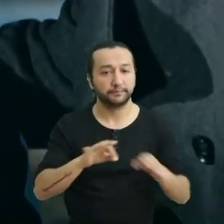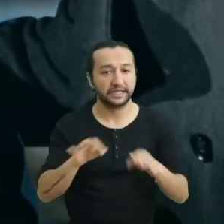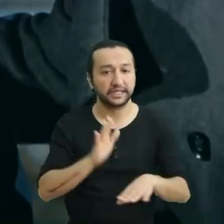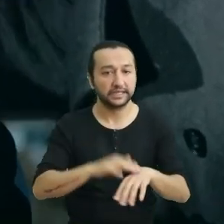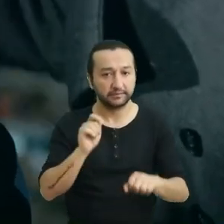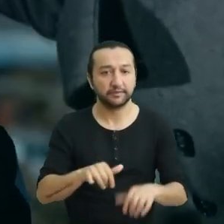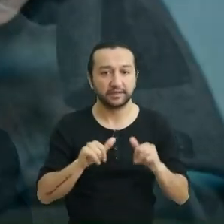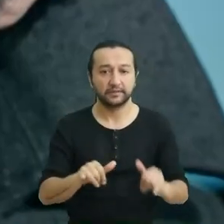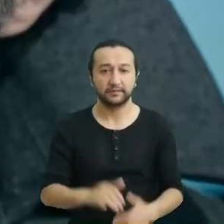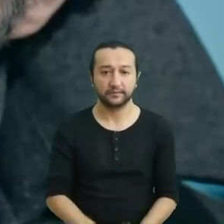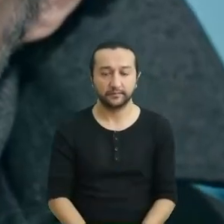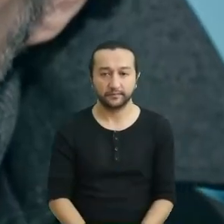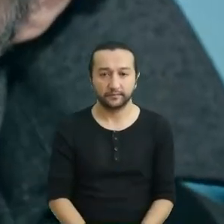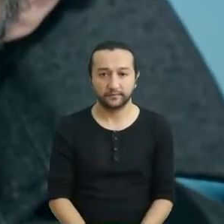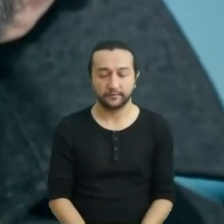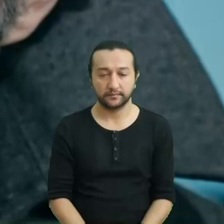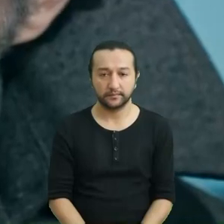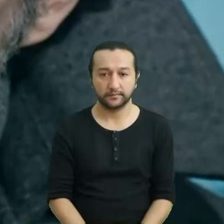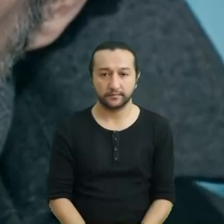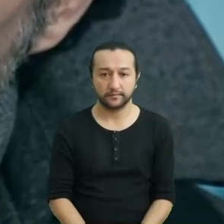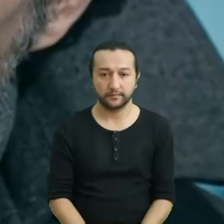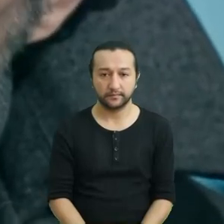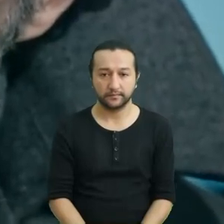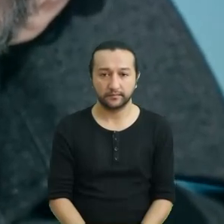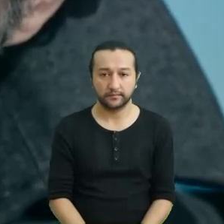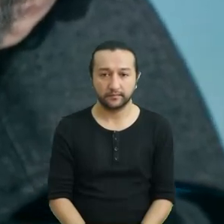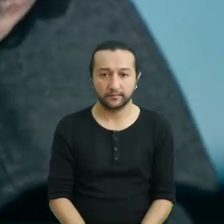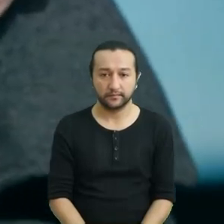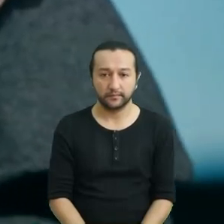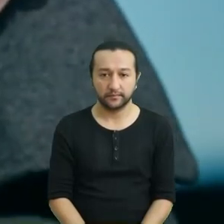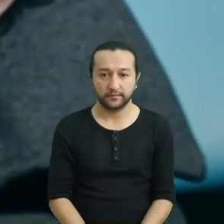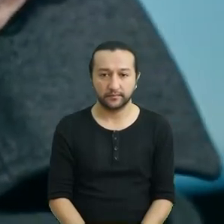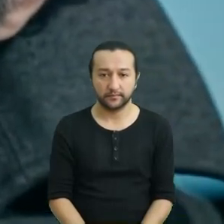gibiydi. Asaf üzülmüş gibi bakıp Kado'nun başını sevdi.